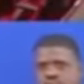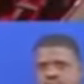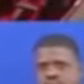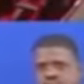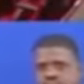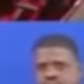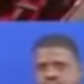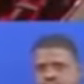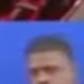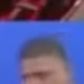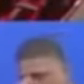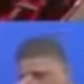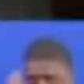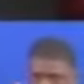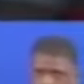Sakisinyamule, Dodoma.